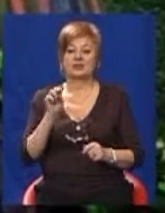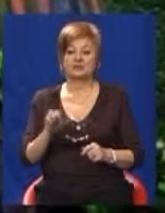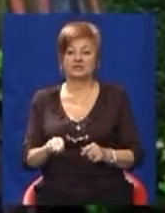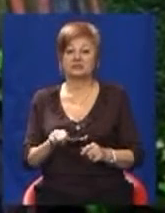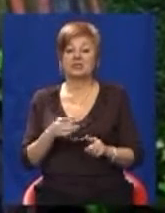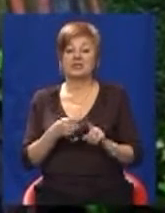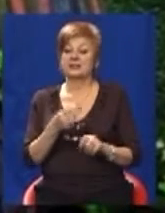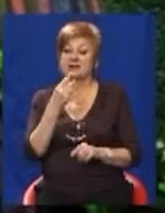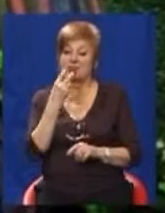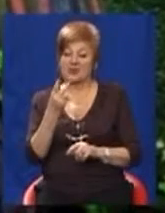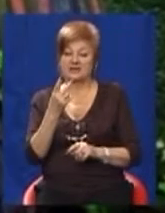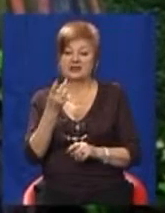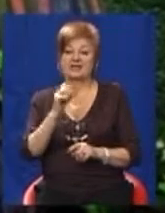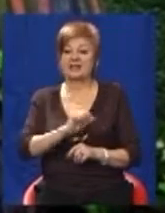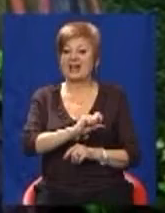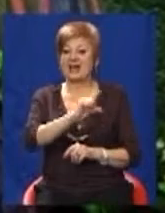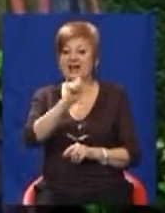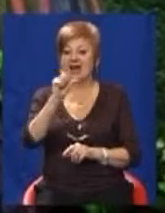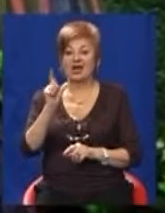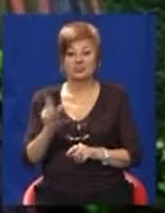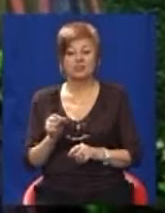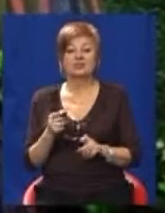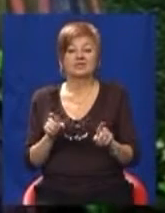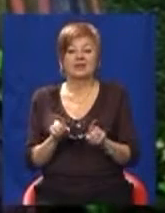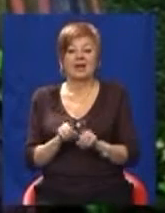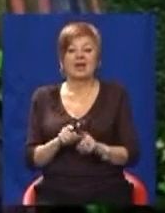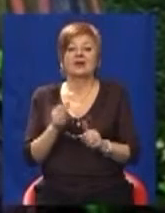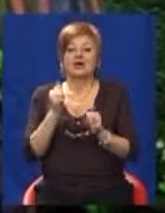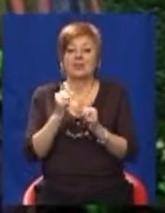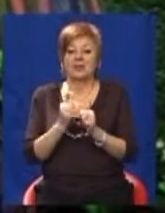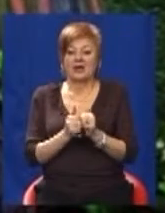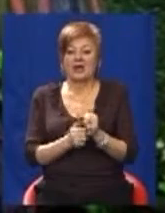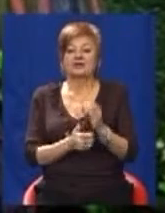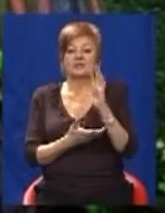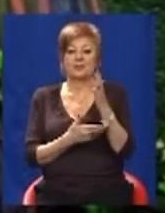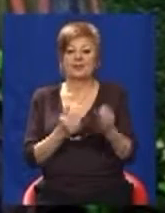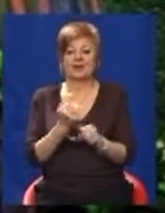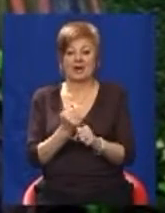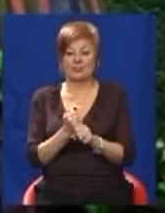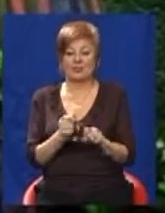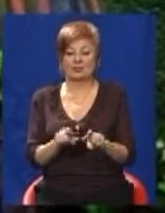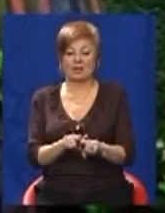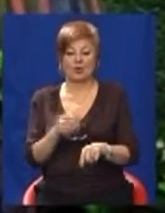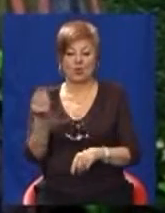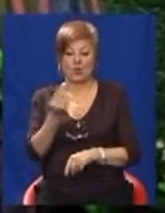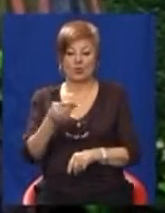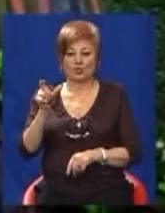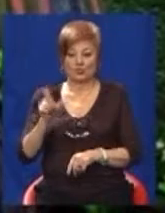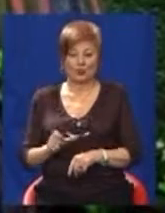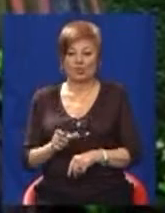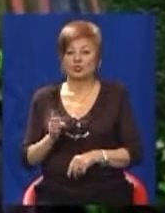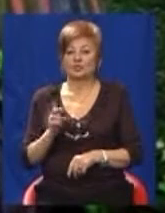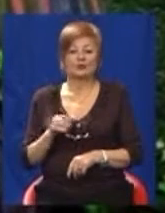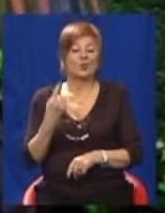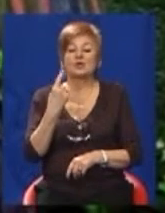кору цієї райдужної рослини, то здається, ніби над кожним стовбуром попрацював художник. Та, мабуть, жоден